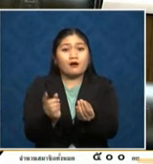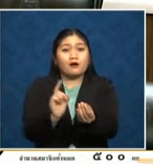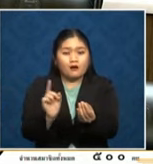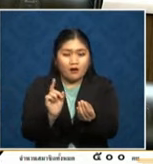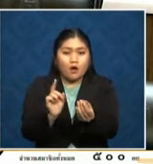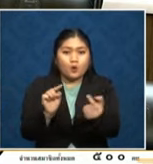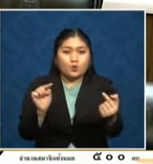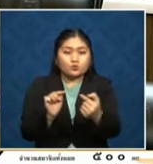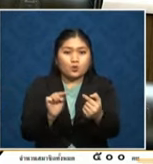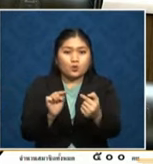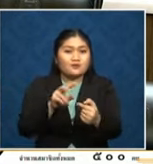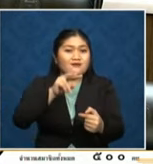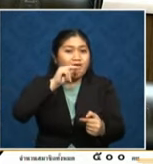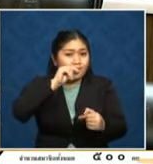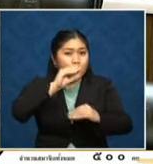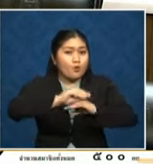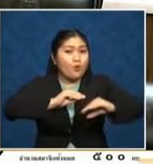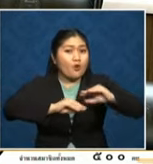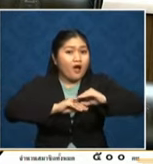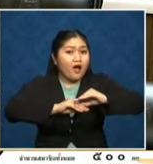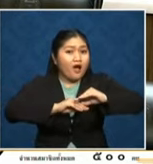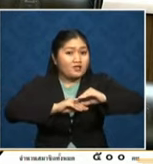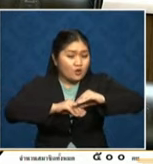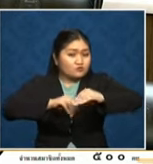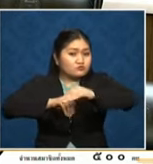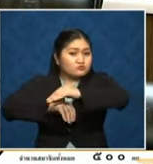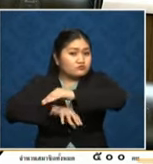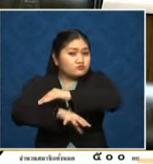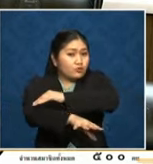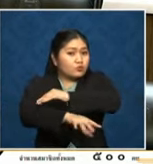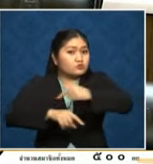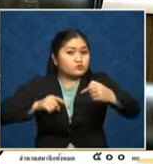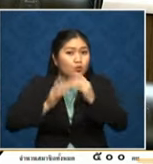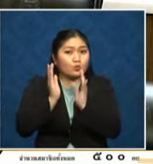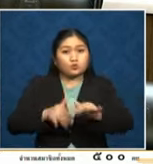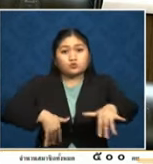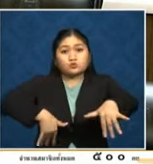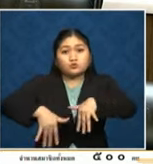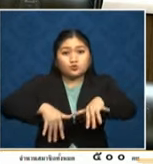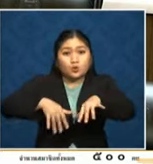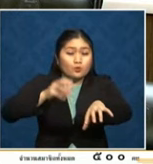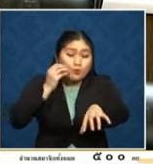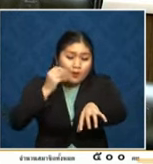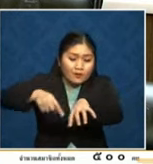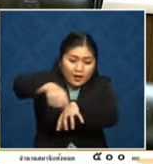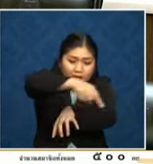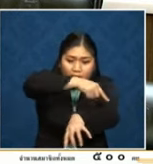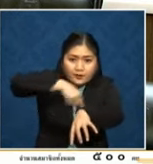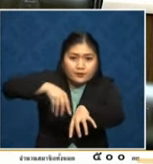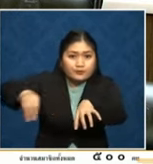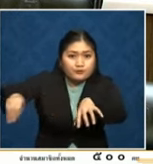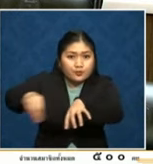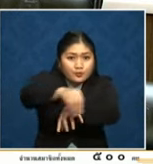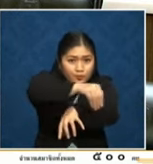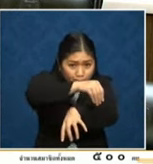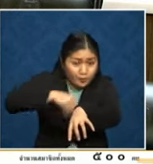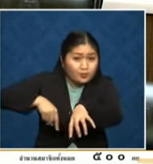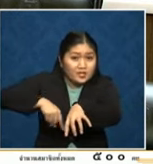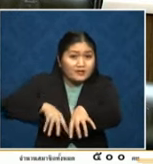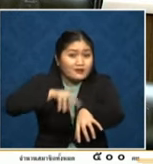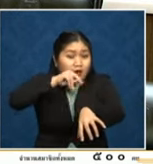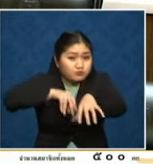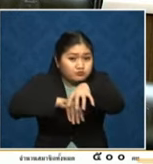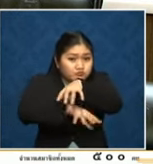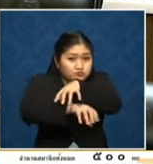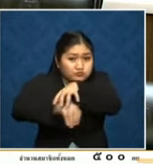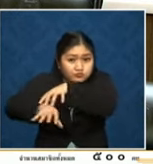ำที่อยู่ในโครงการแห่งนี้นะครับส่งไปถึงพี่น้องเกษตรกรซึ่งอยู่รอบๆ บริเวณขุมเหมืองแห่งนี้นะครับและ